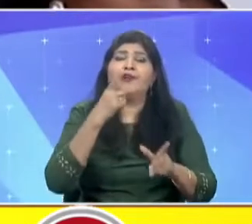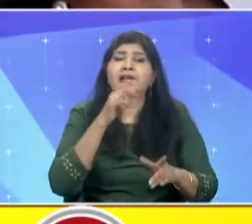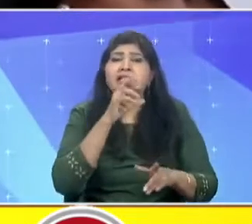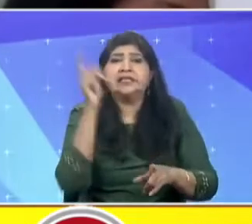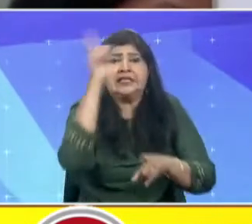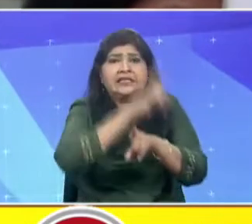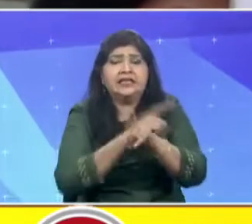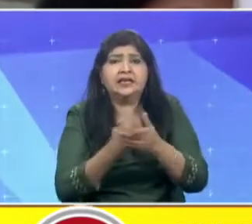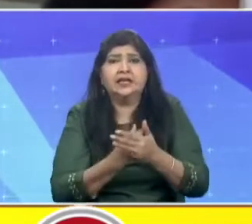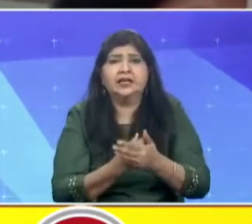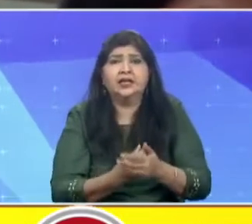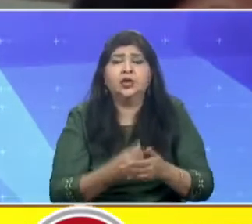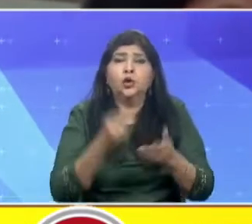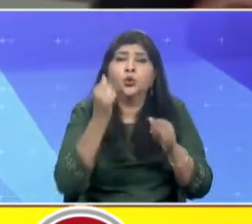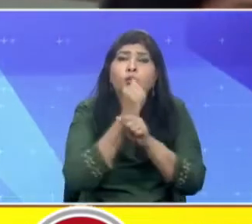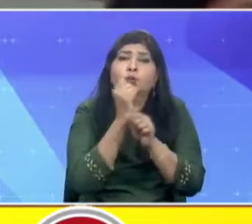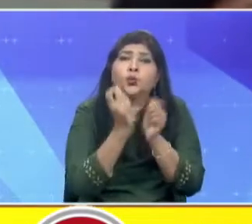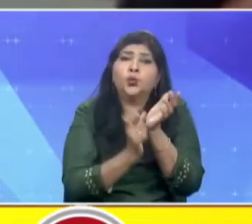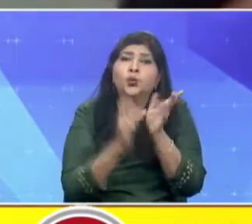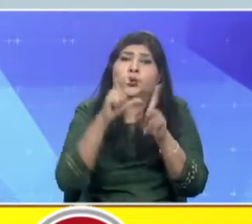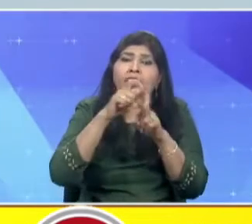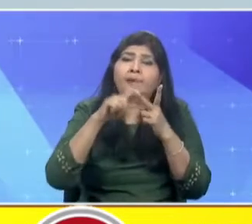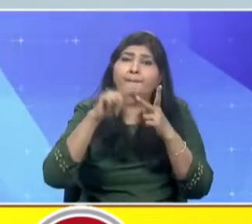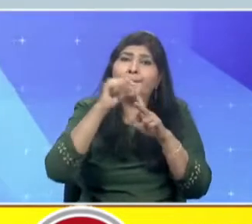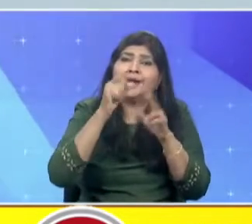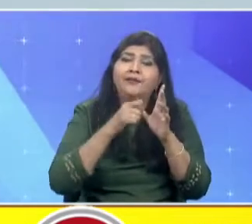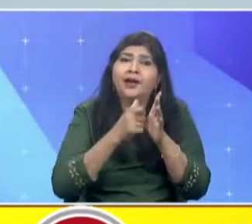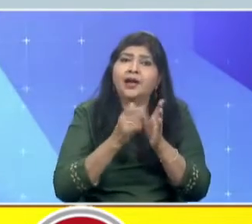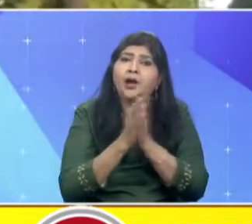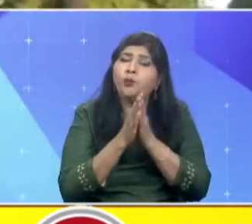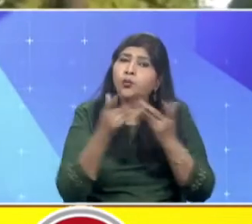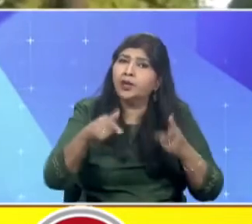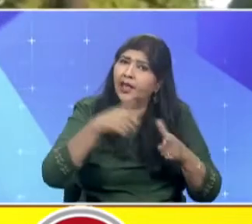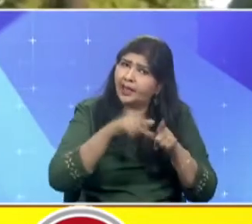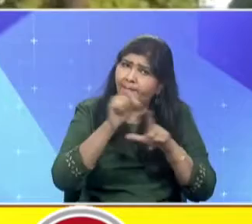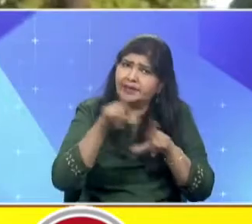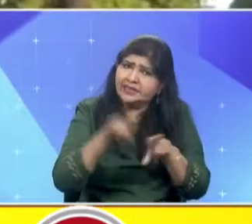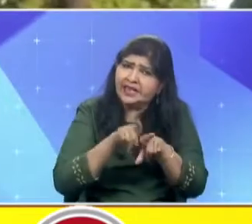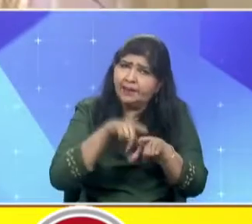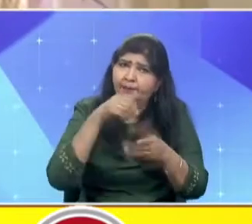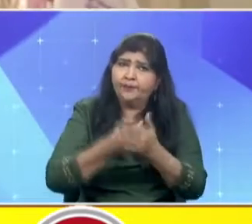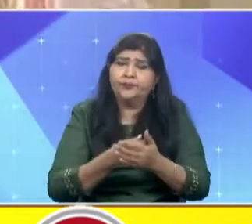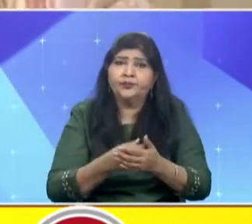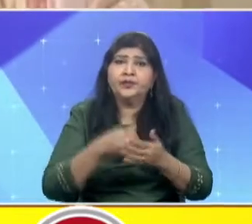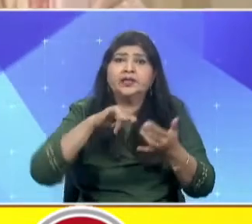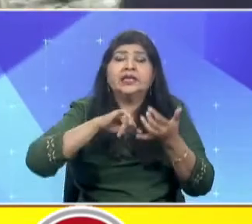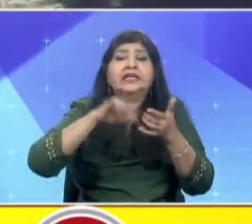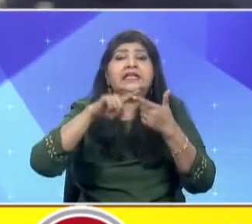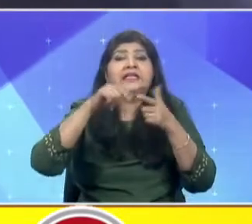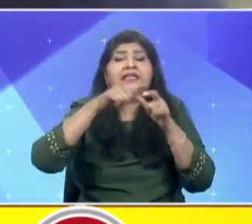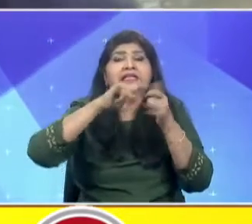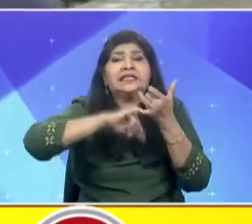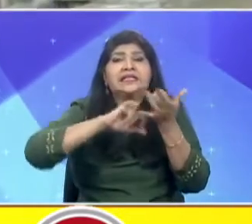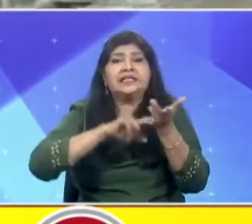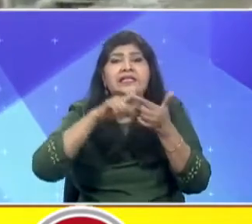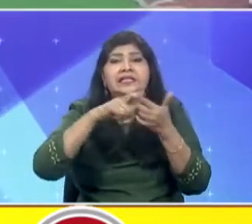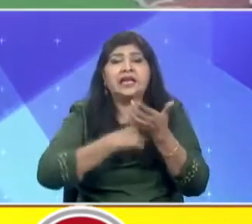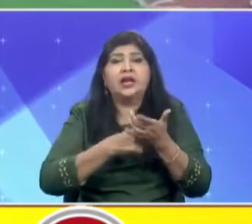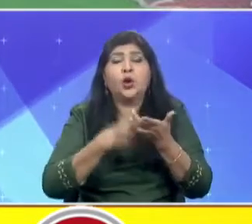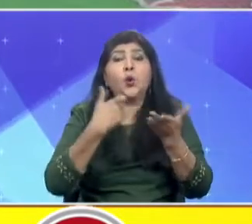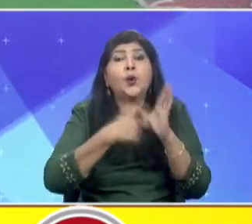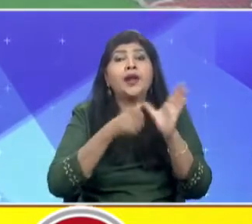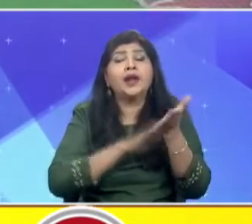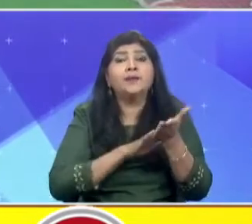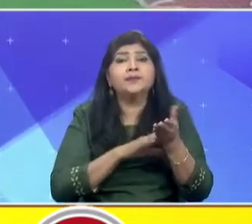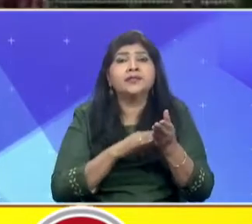दिन गुड़ी पड़वा का पर्व भी है। अप्रैल में ही ईस्टर भी आता है और रमजान के